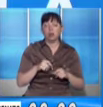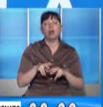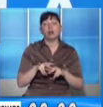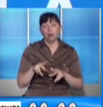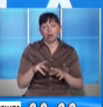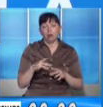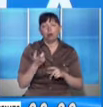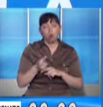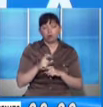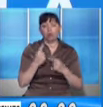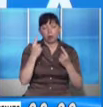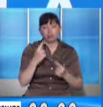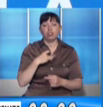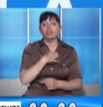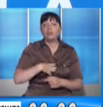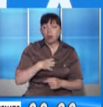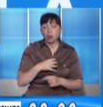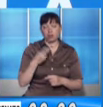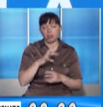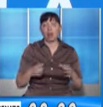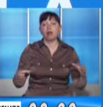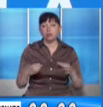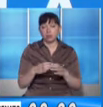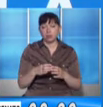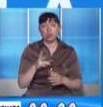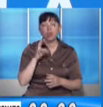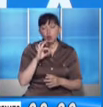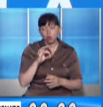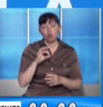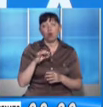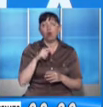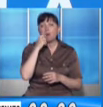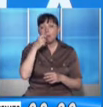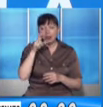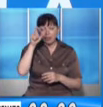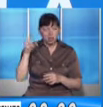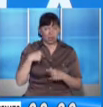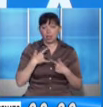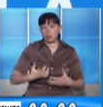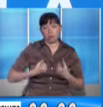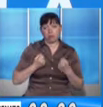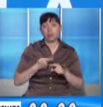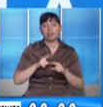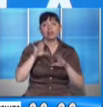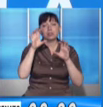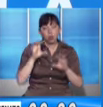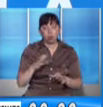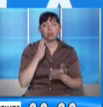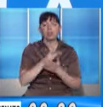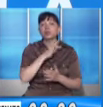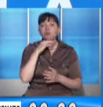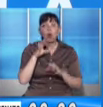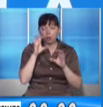destul de mari, importante, dar nu sunt susținute de către politicieni cu regret. Există o lege și un pachet de legi